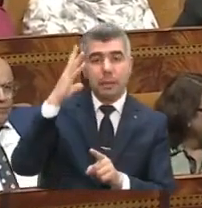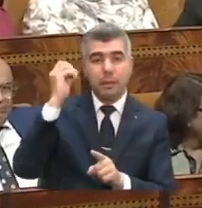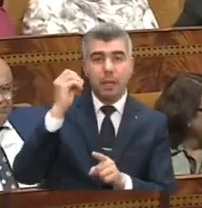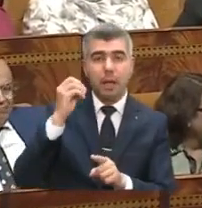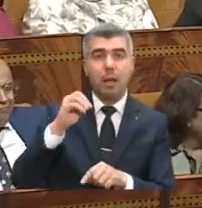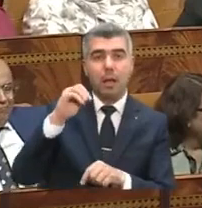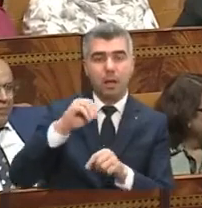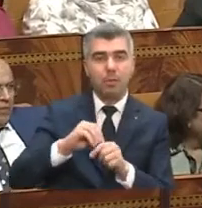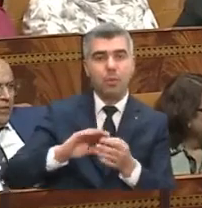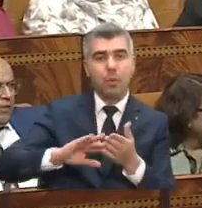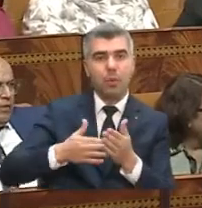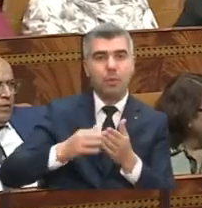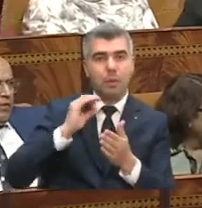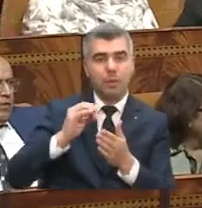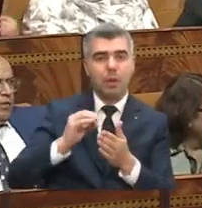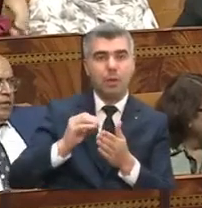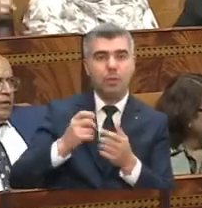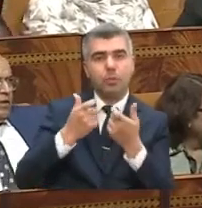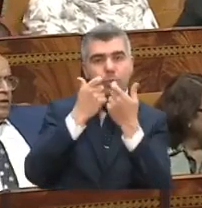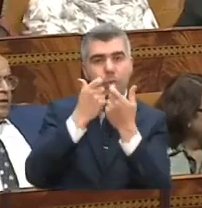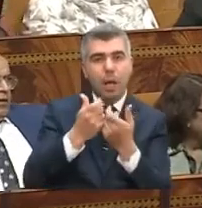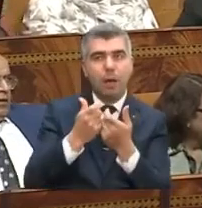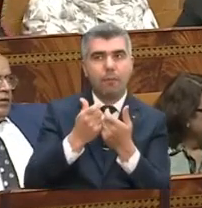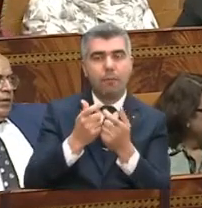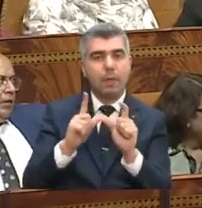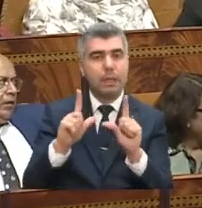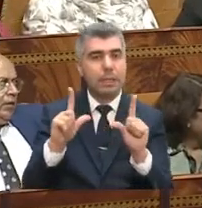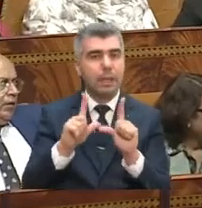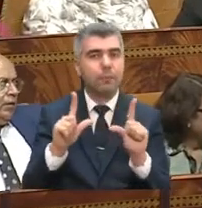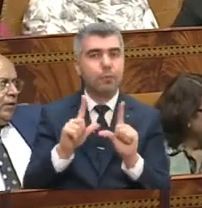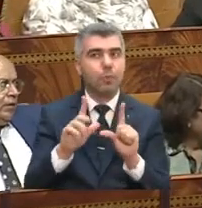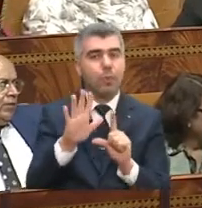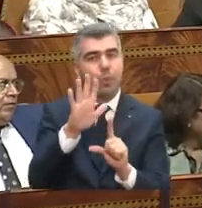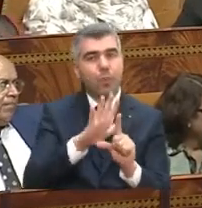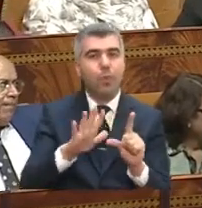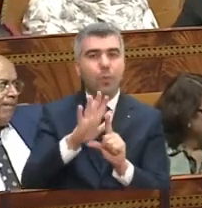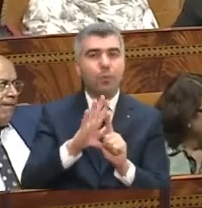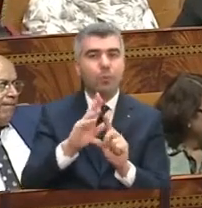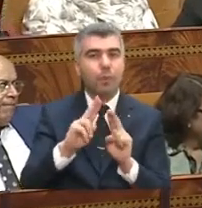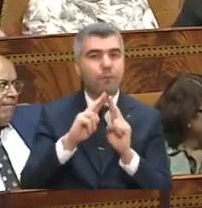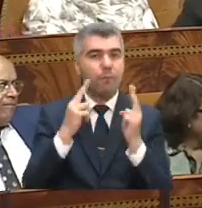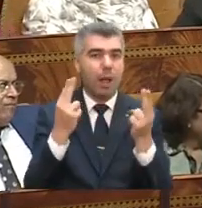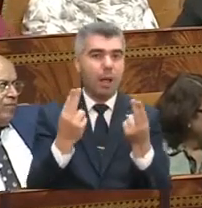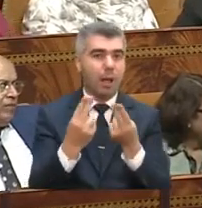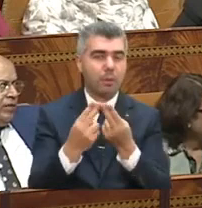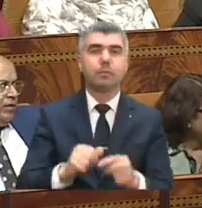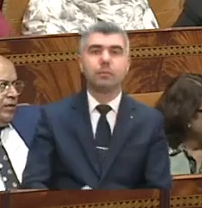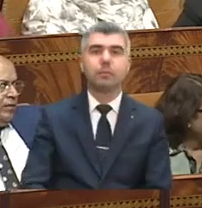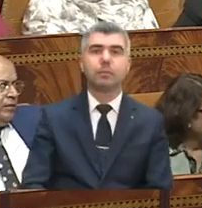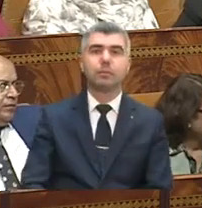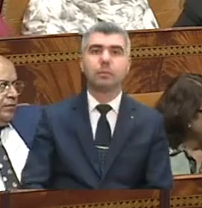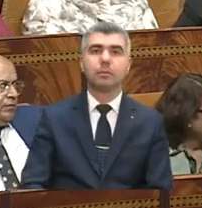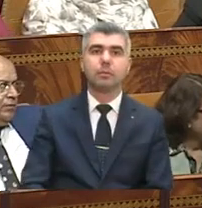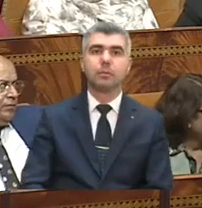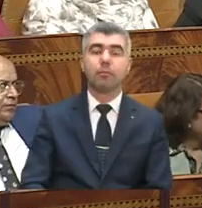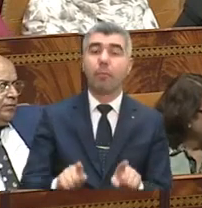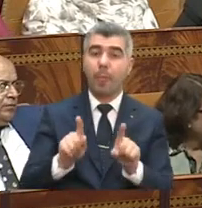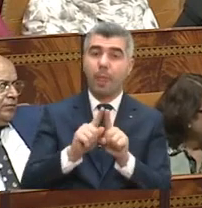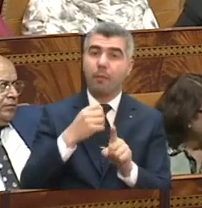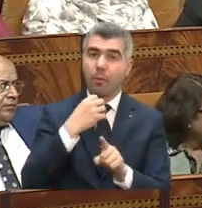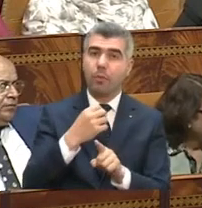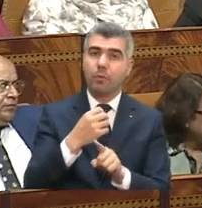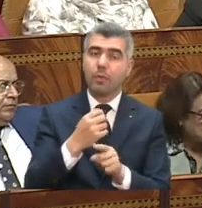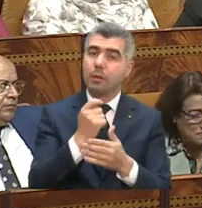كامل وربما حتى من الخارج الناس يشوفونا وهذه صورتنا جميعا. ثانيا أنا أطلب